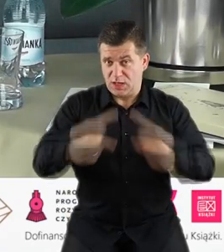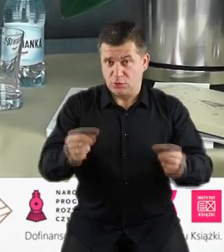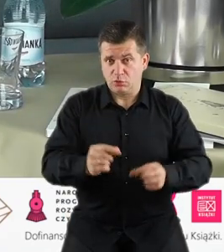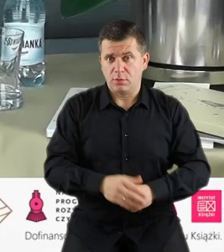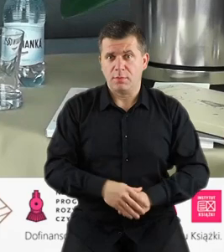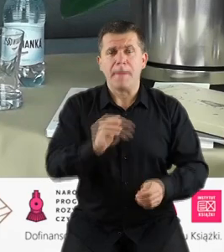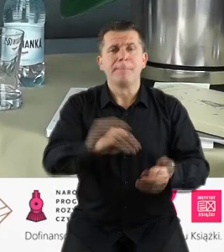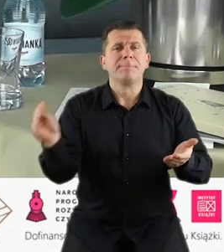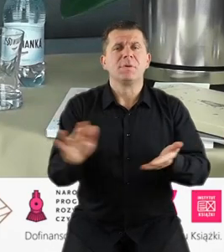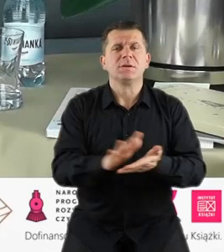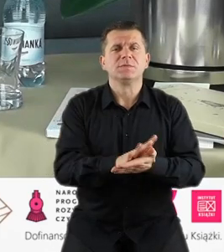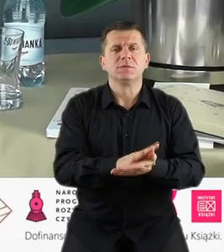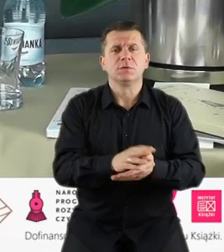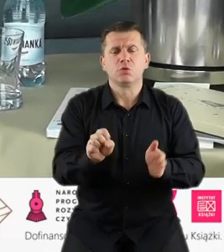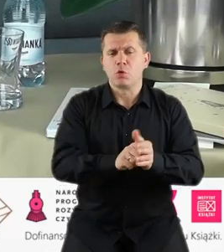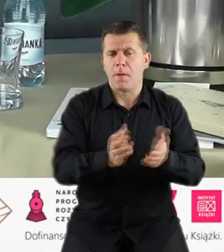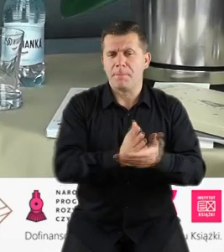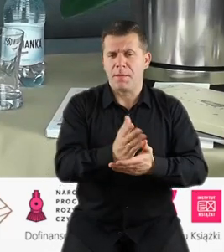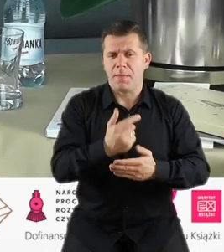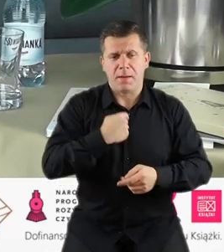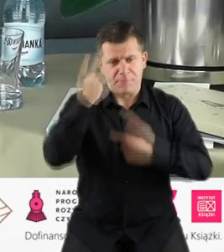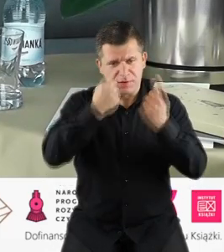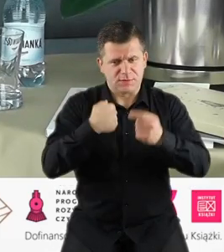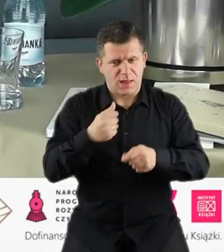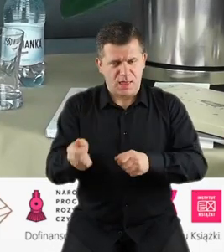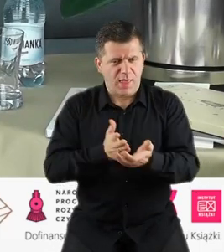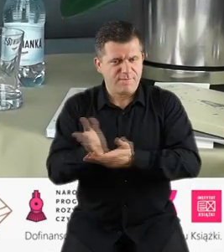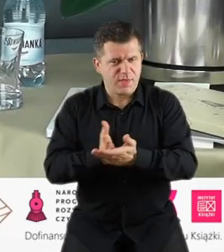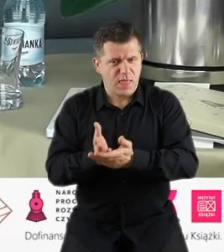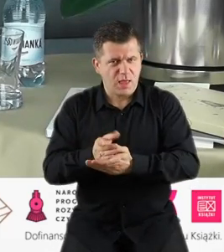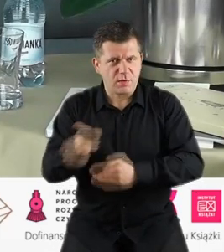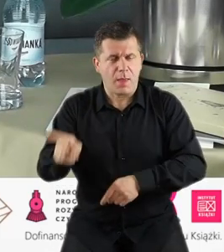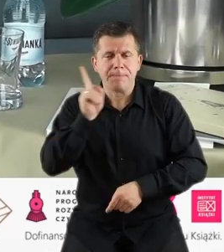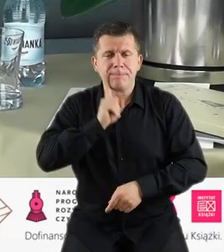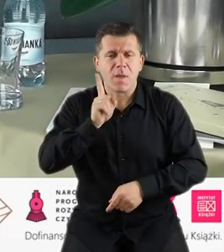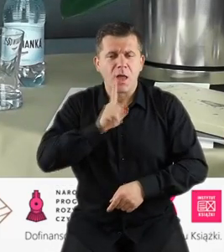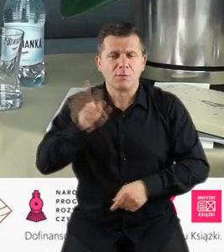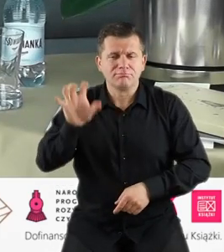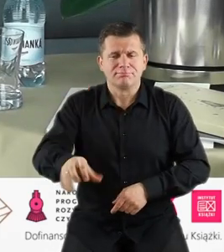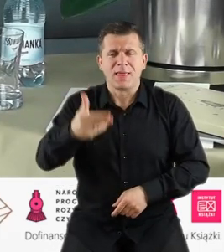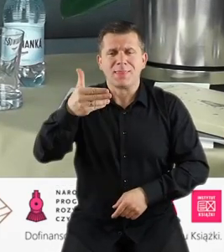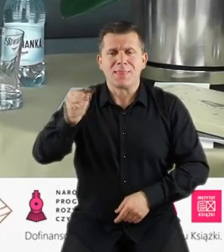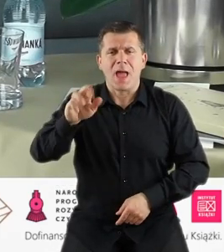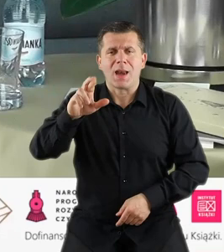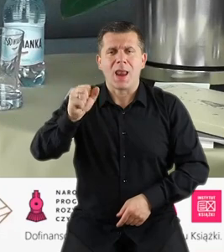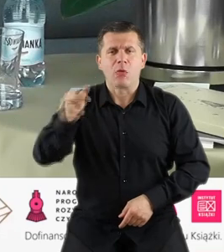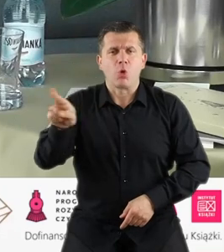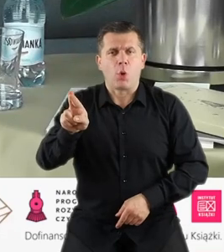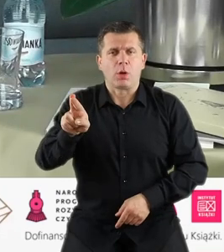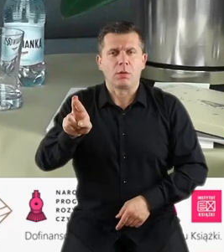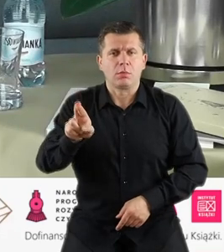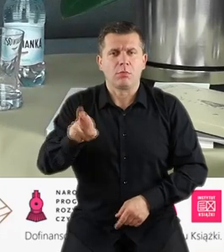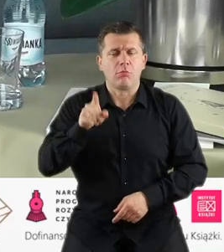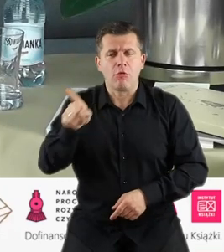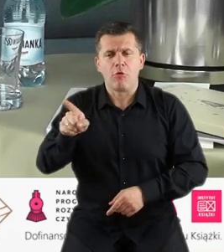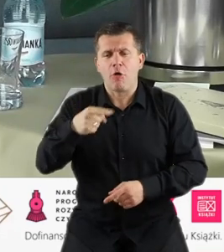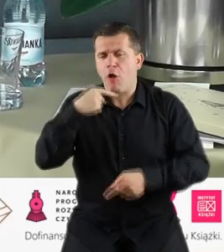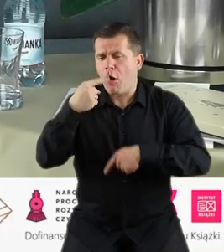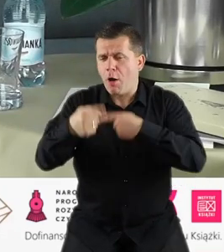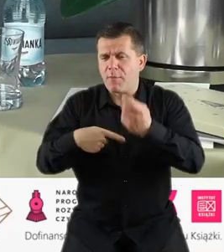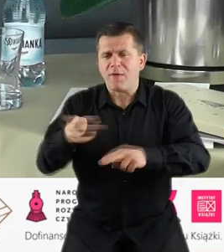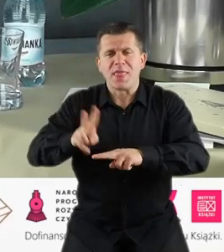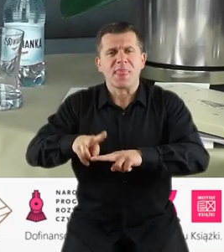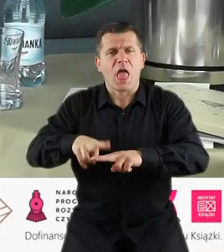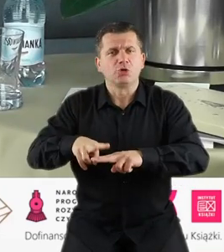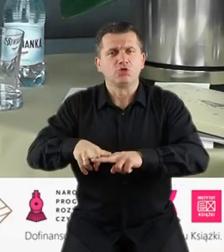bo przyzwyczajeni do mapy mogą myśleć, że ja taka jestem wierna tym męskim narratorom. W opowiadaniu